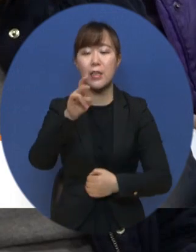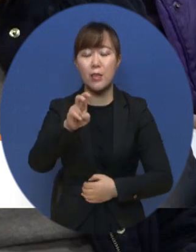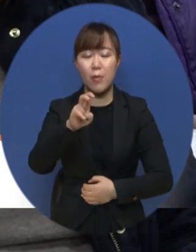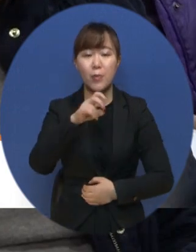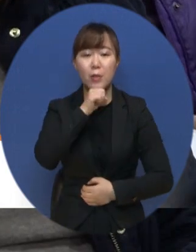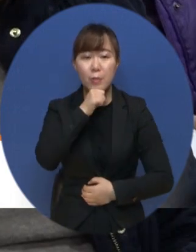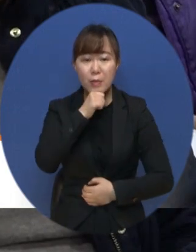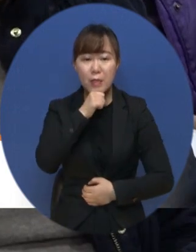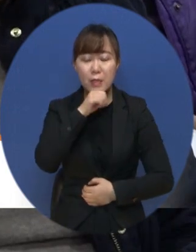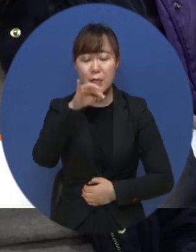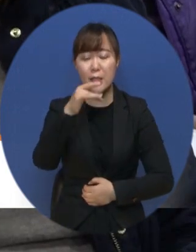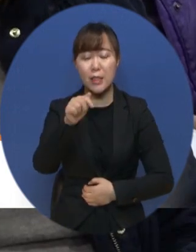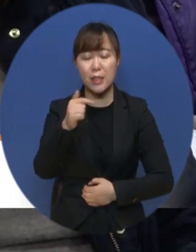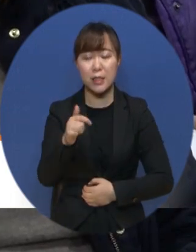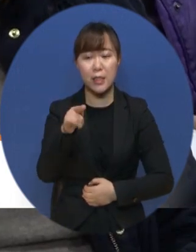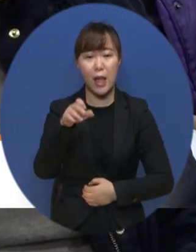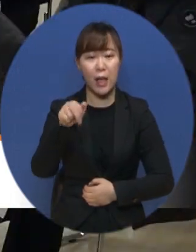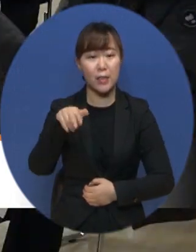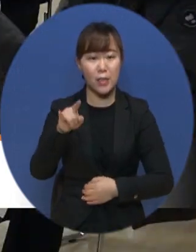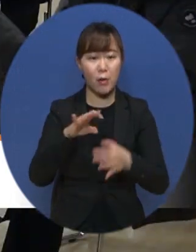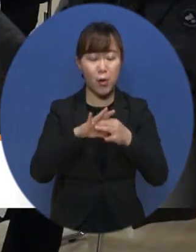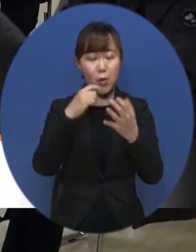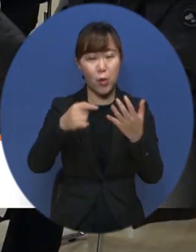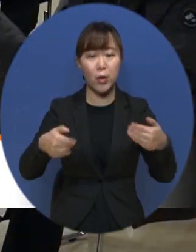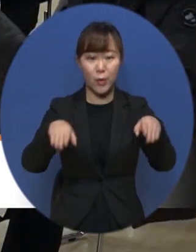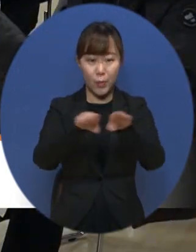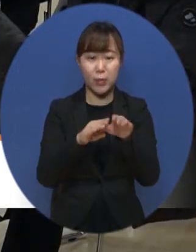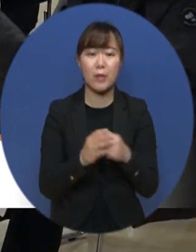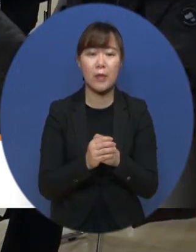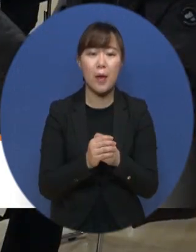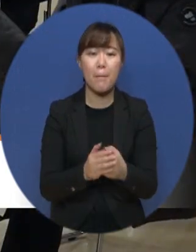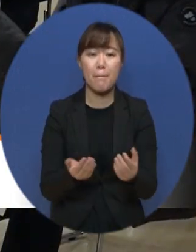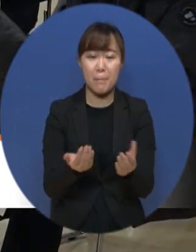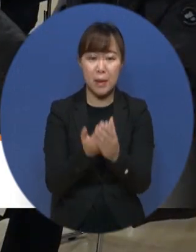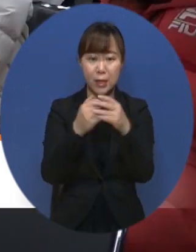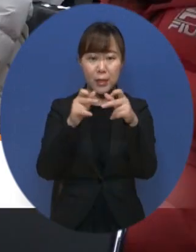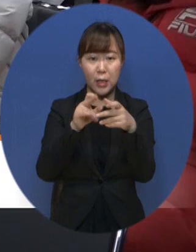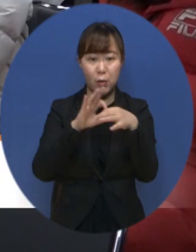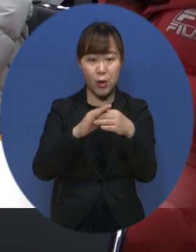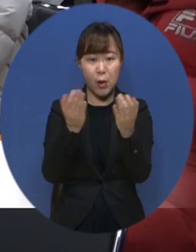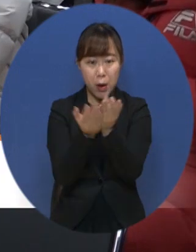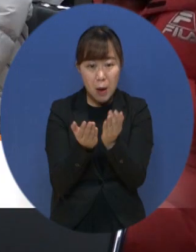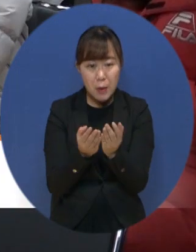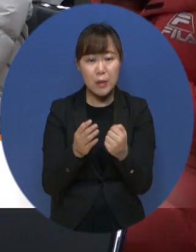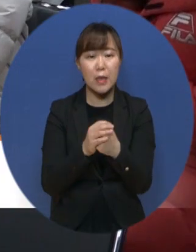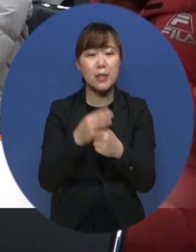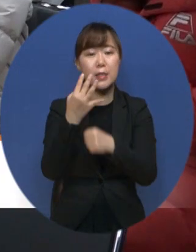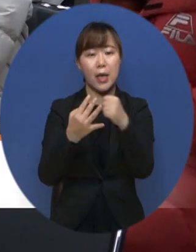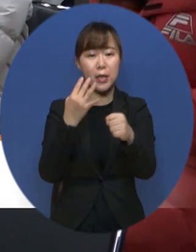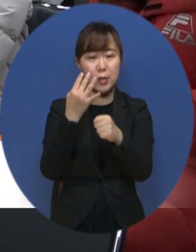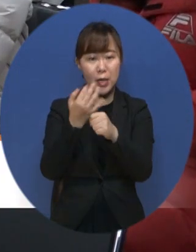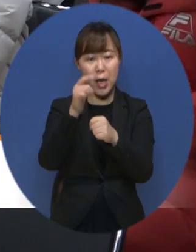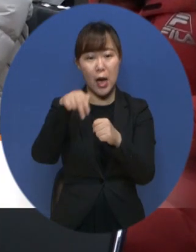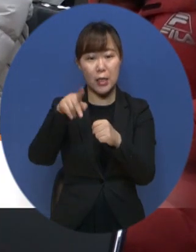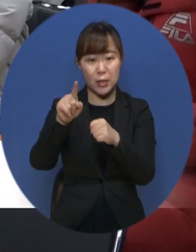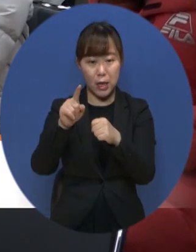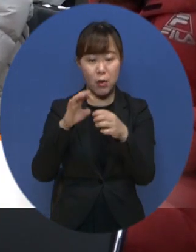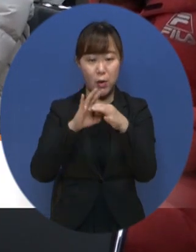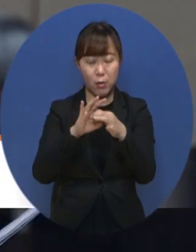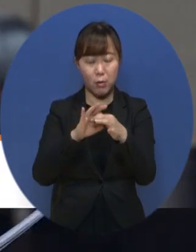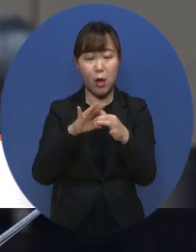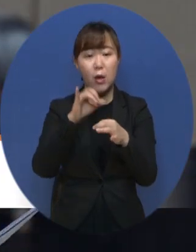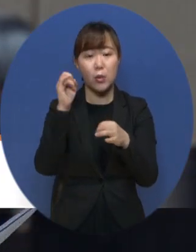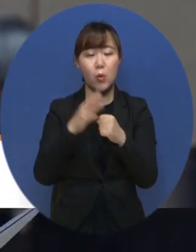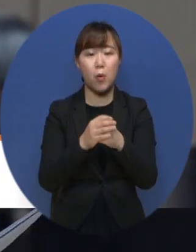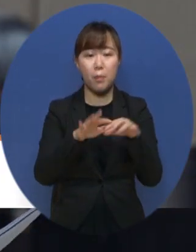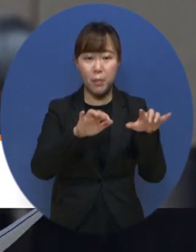교육기관이 됐습니다. 발달장애인 맞춤형 실용음악학과는 4년제의 학사 학위 과정으로 운영되며